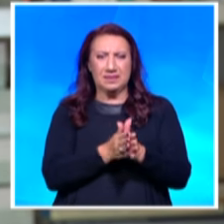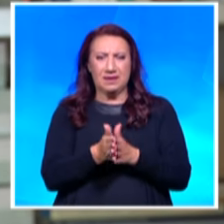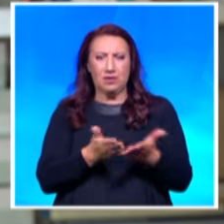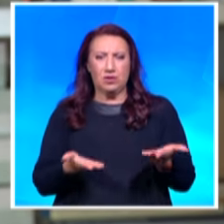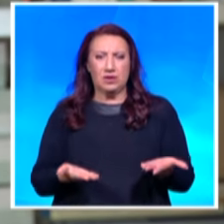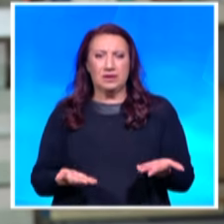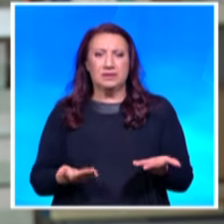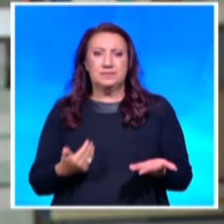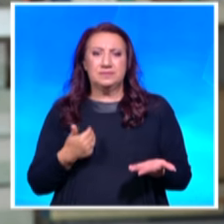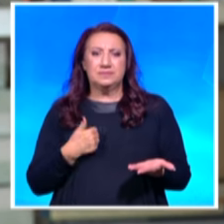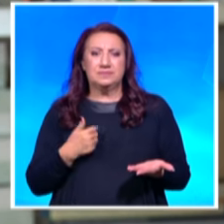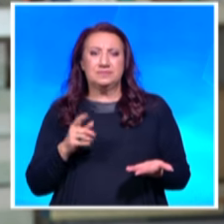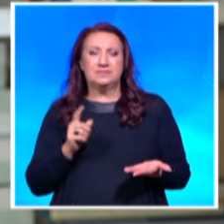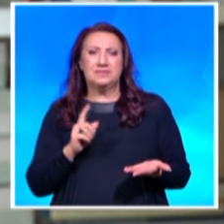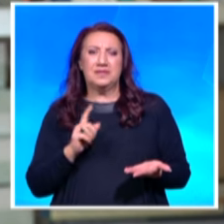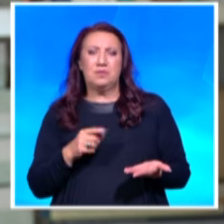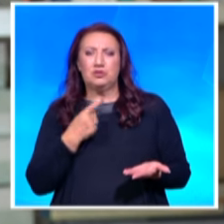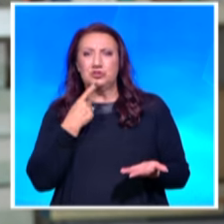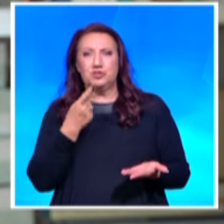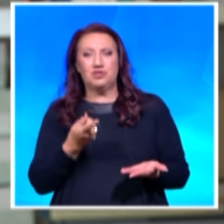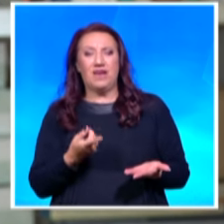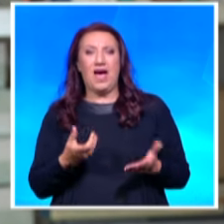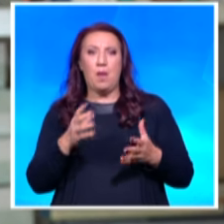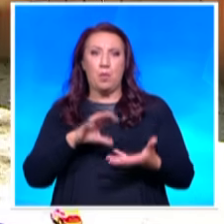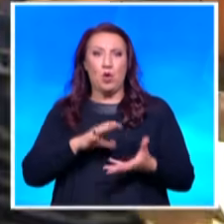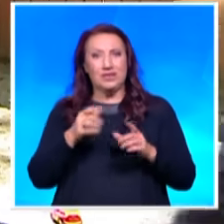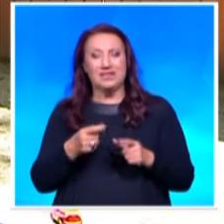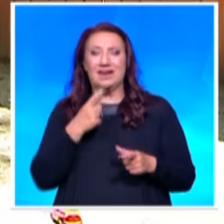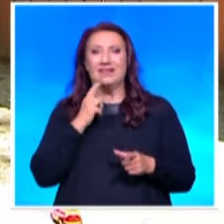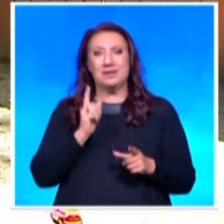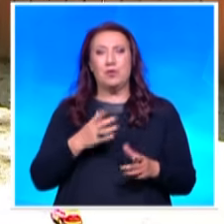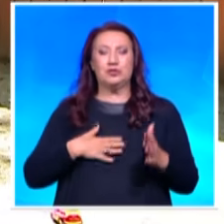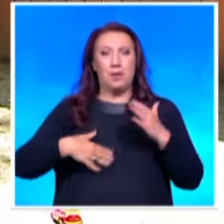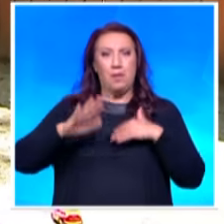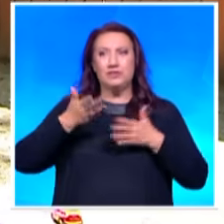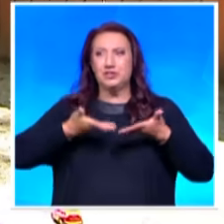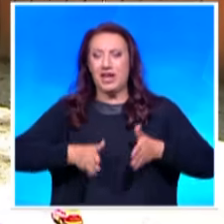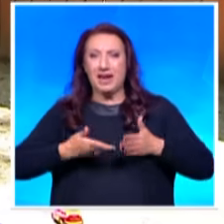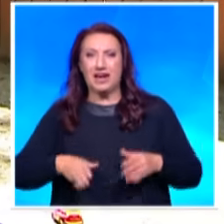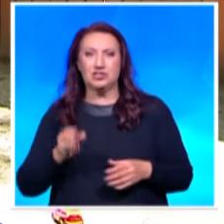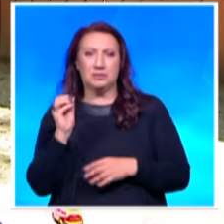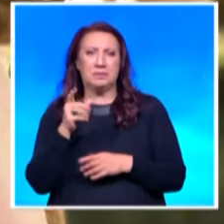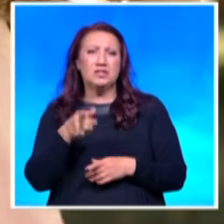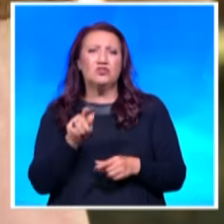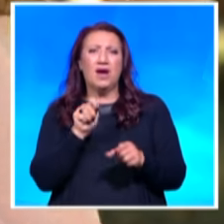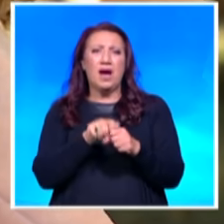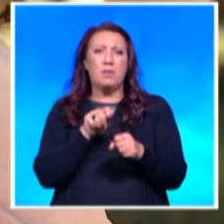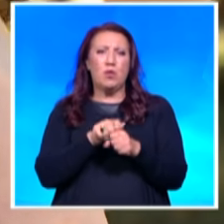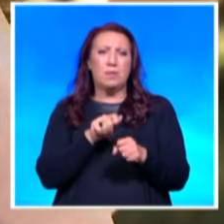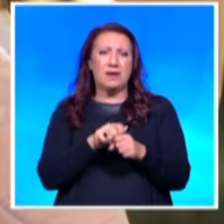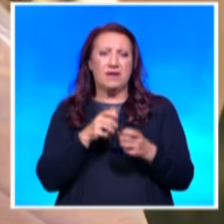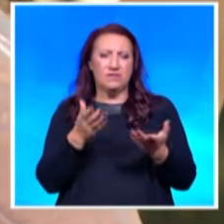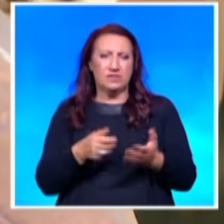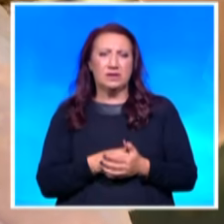никакъв начин не можем да го наречем някаква форма демографска политика. Тоест тук по-скоро става дума за корекция, тъй като вече имаме механизъм за минималната заплата, с който